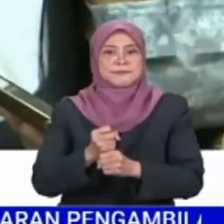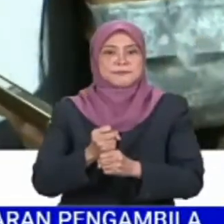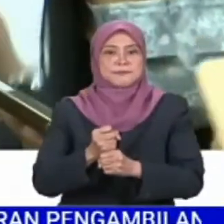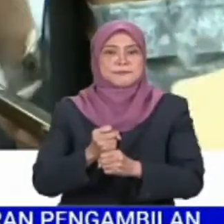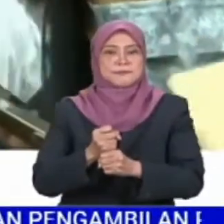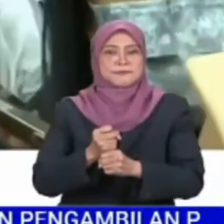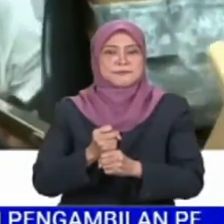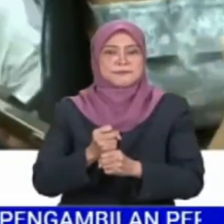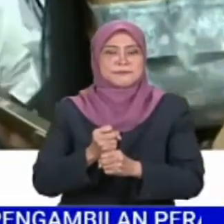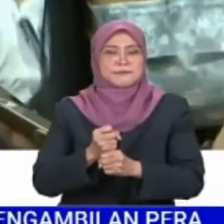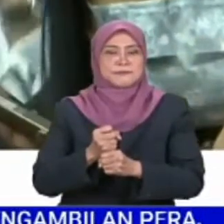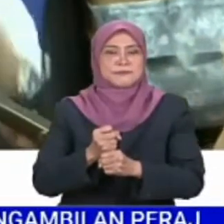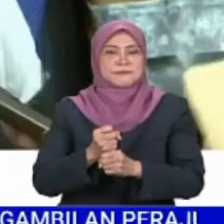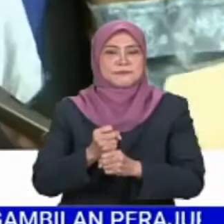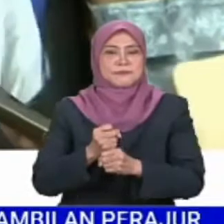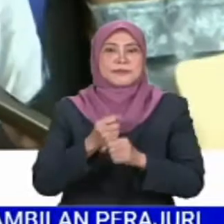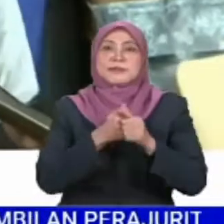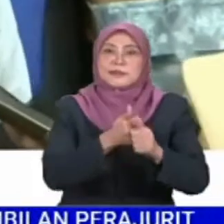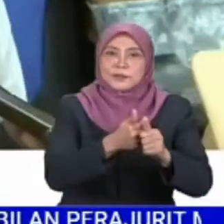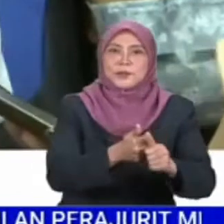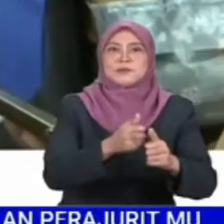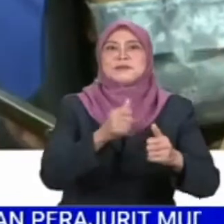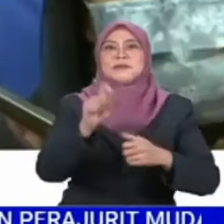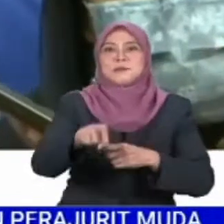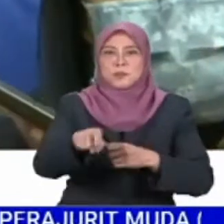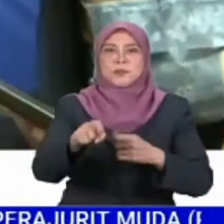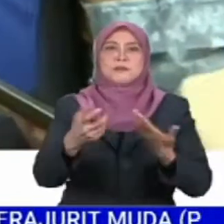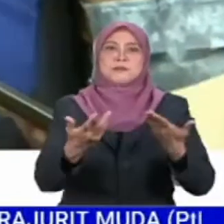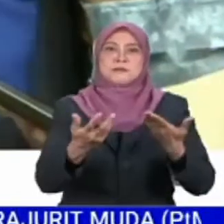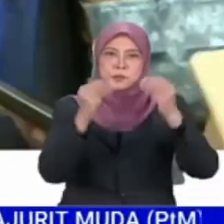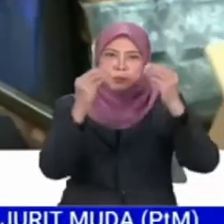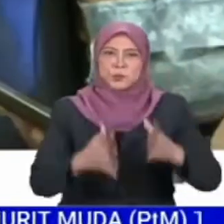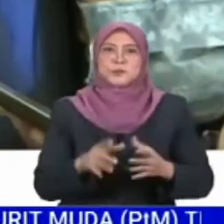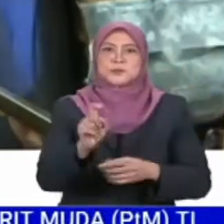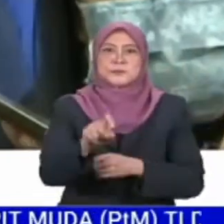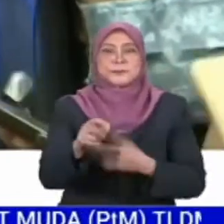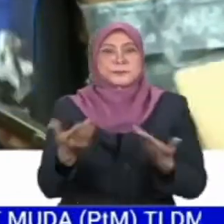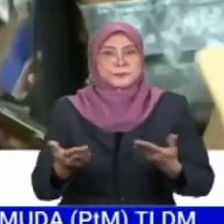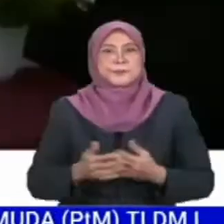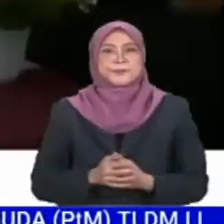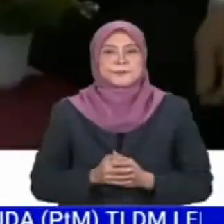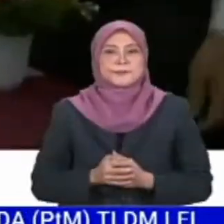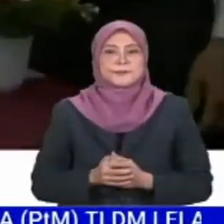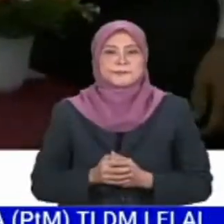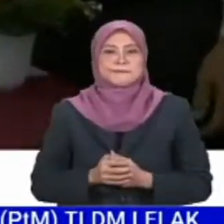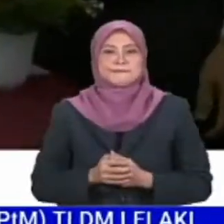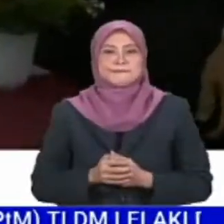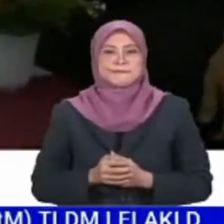tertentu mengikut keperluang. Dan waktu selain daripada itu, usaha lain juga telah kita buat.